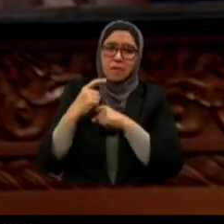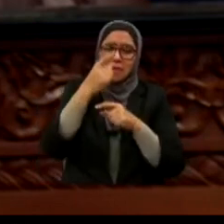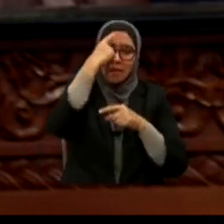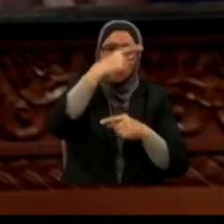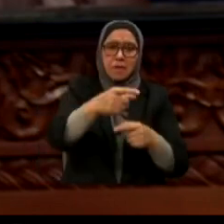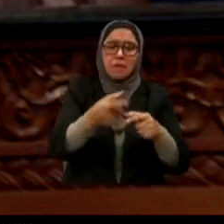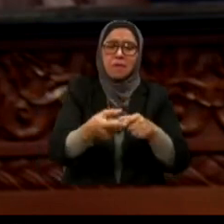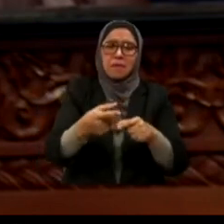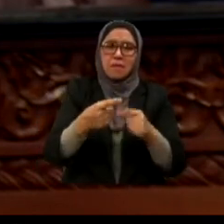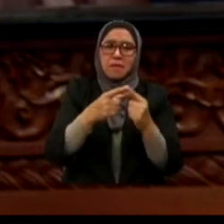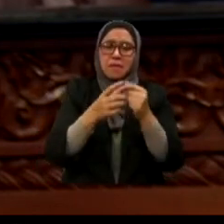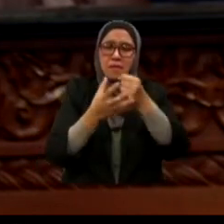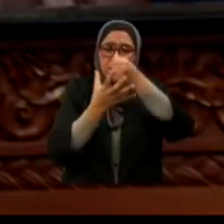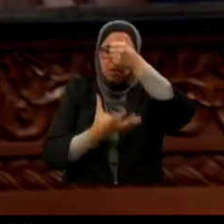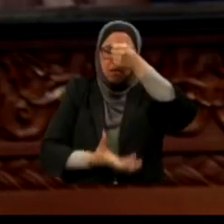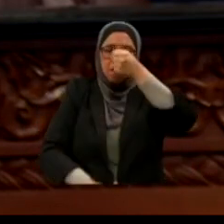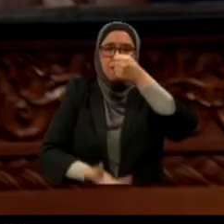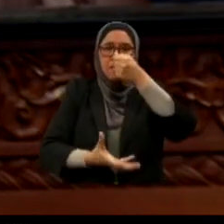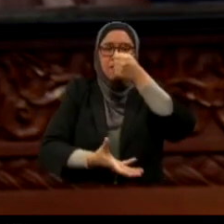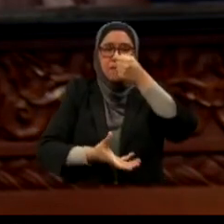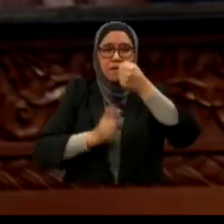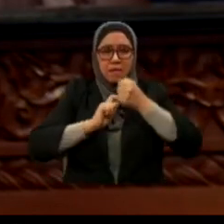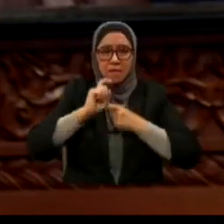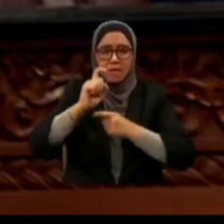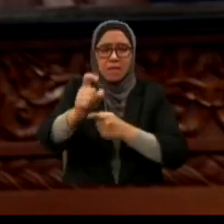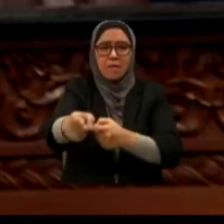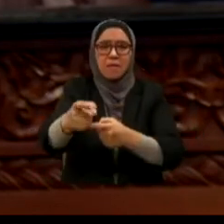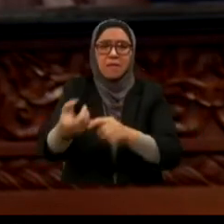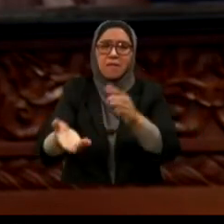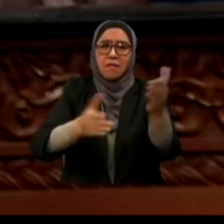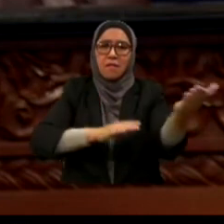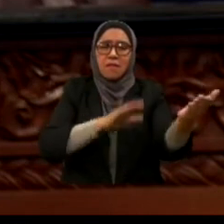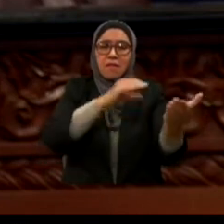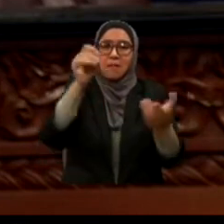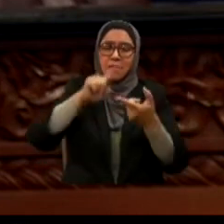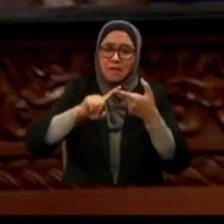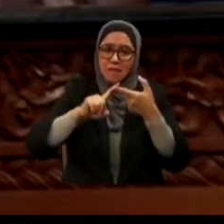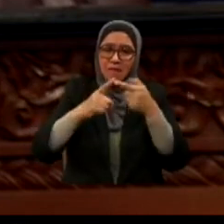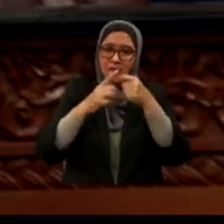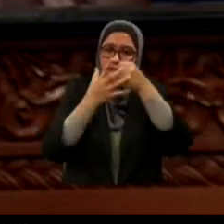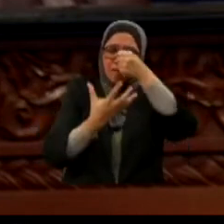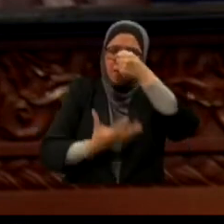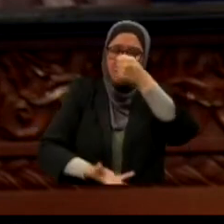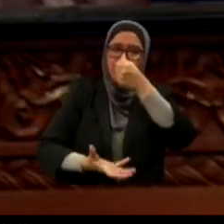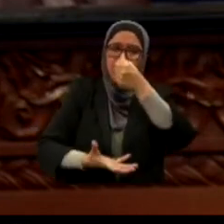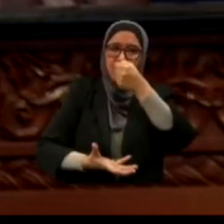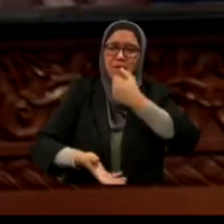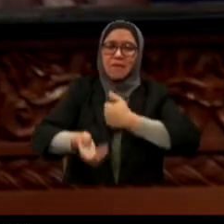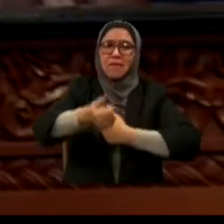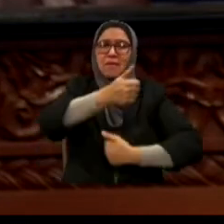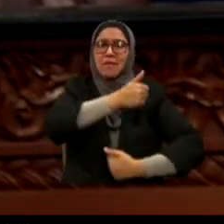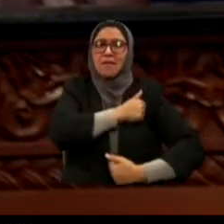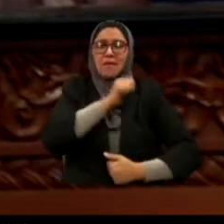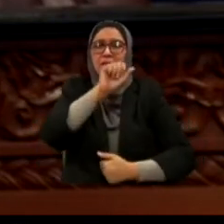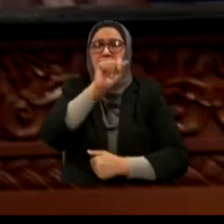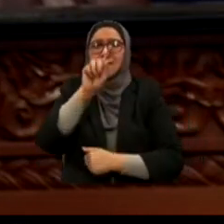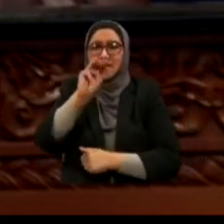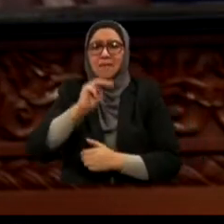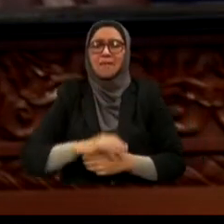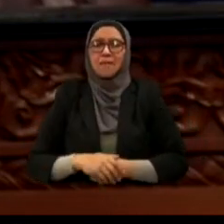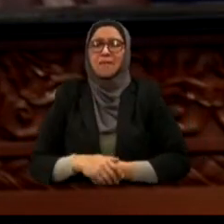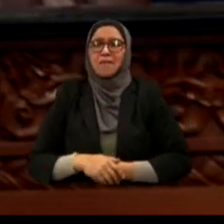kebajikan TDM serta sumbangan remote tanggungan dari tabung kebajikan angket tentro